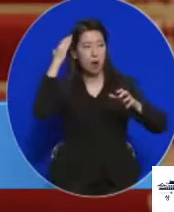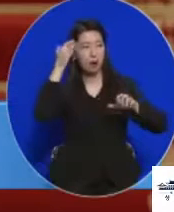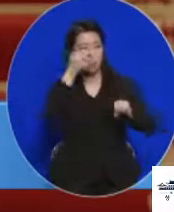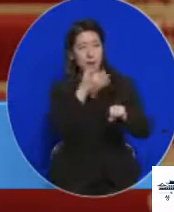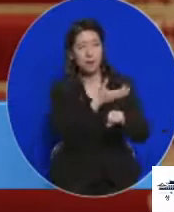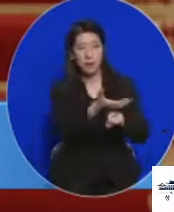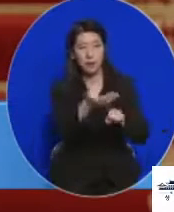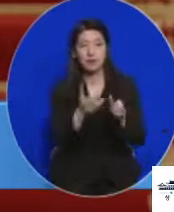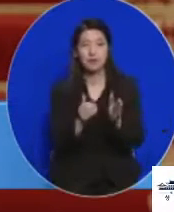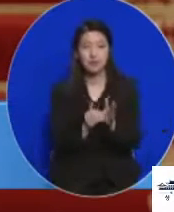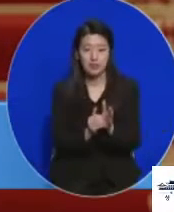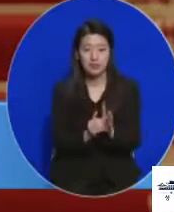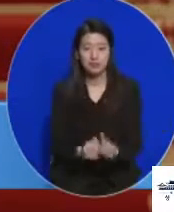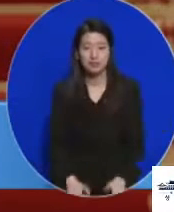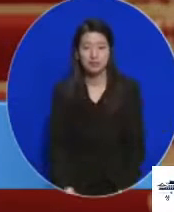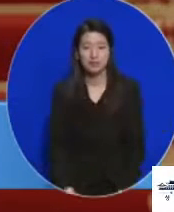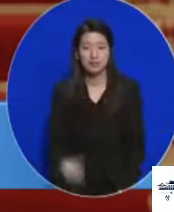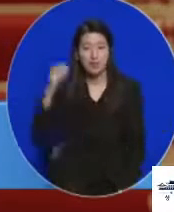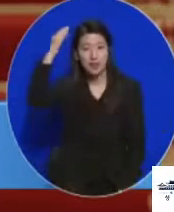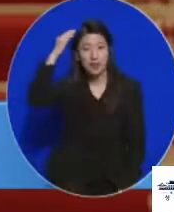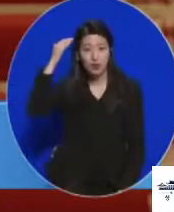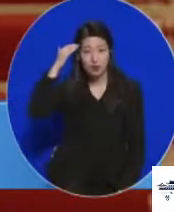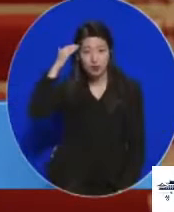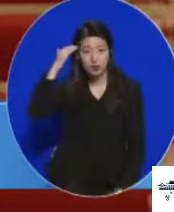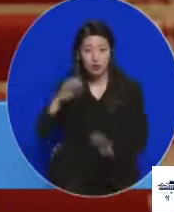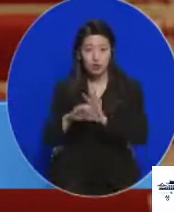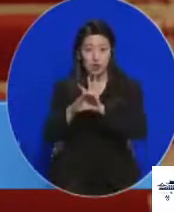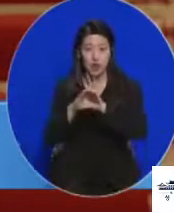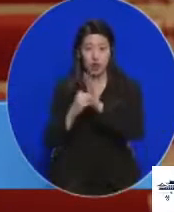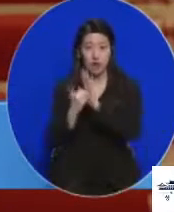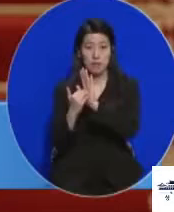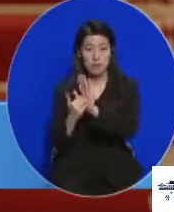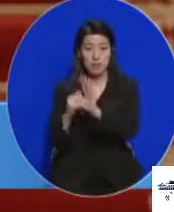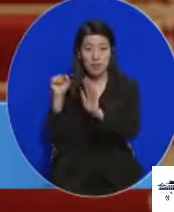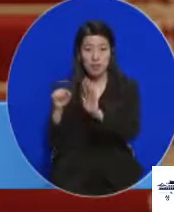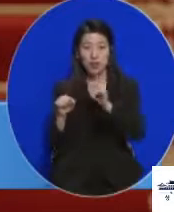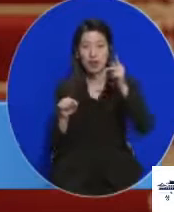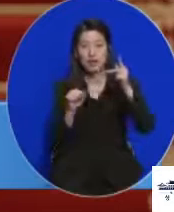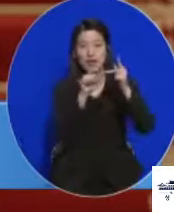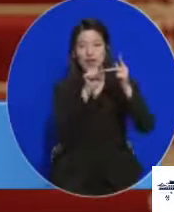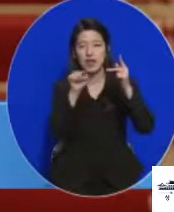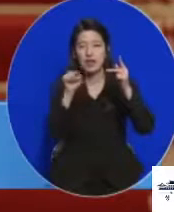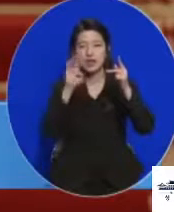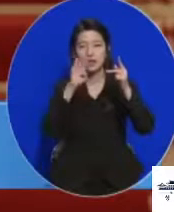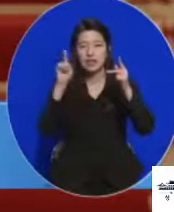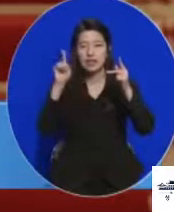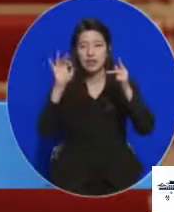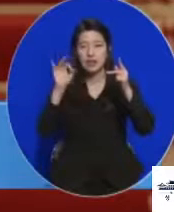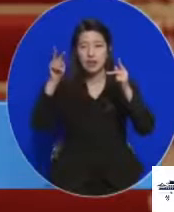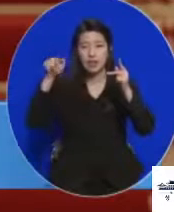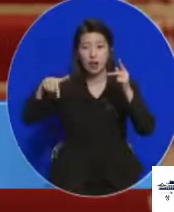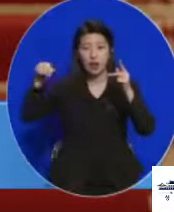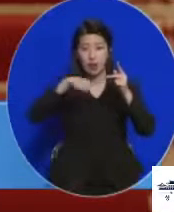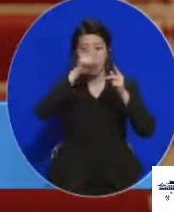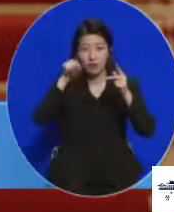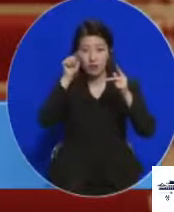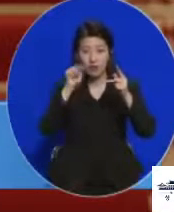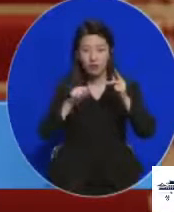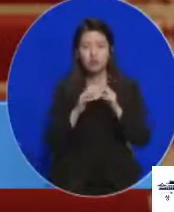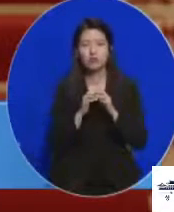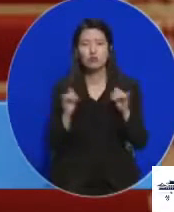k 박력은 국민 한 사람 한 사람의 헌신과 희생 위에 세워진 것입니다